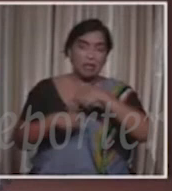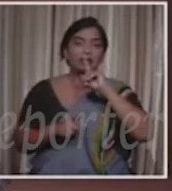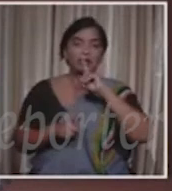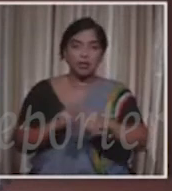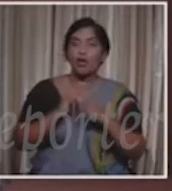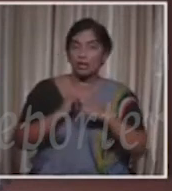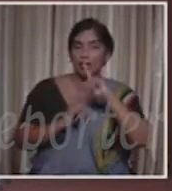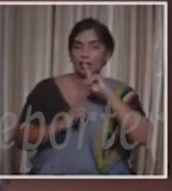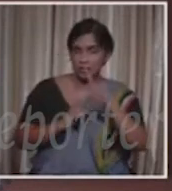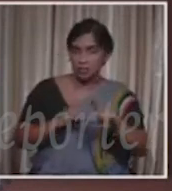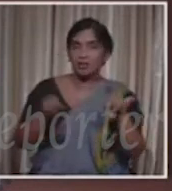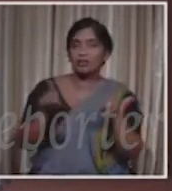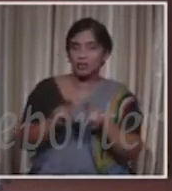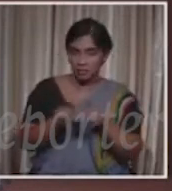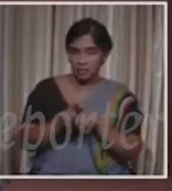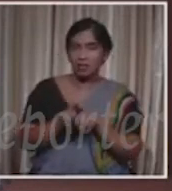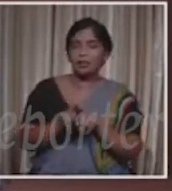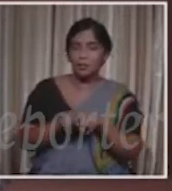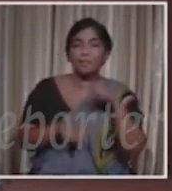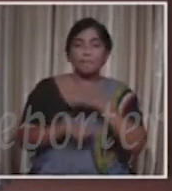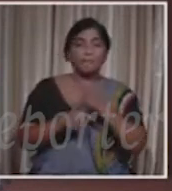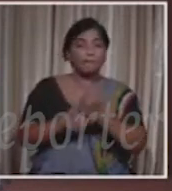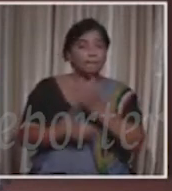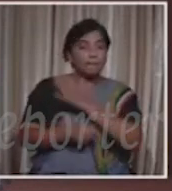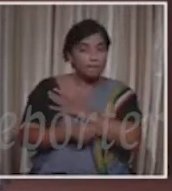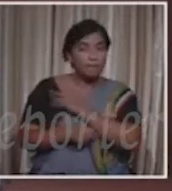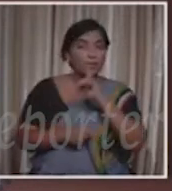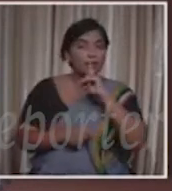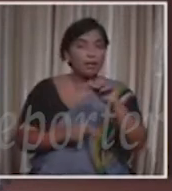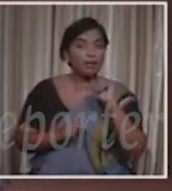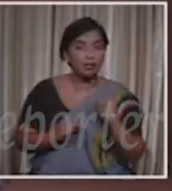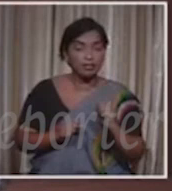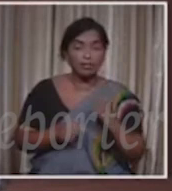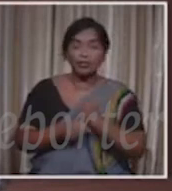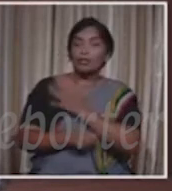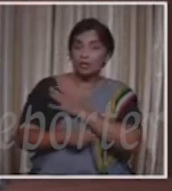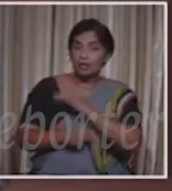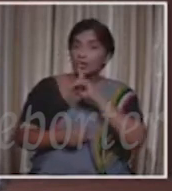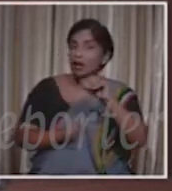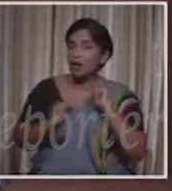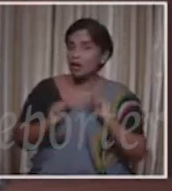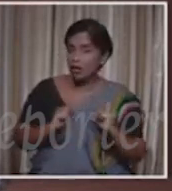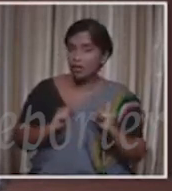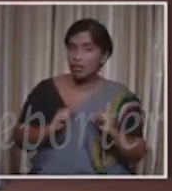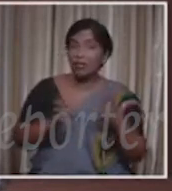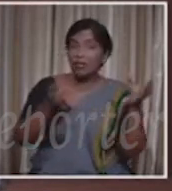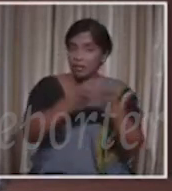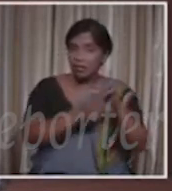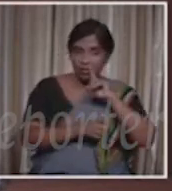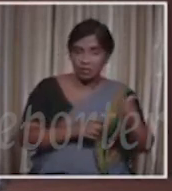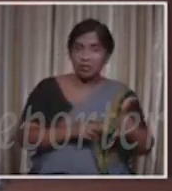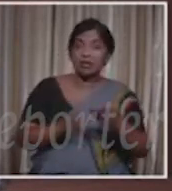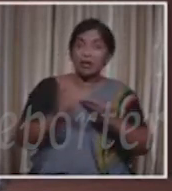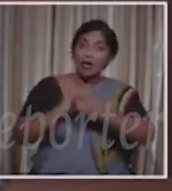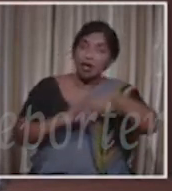කියලා. ඔන්න මහින්ද මහත්තයා කඳවුර කියන එක. ඔන්න උදයන්ග වීරතුංග කියන එක. ඒ විතරද අවසන් වශයෙන්? ඒ විතරද ගෝඨාභය රාජපක්ෂ මොකද්ද කියන්නේ?